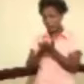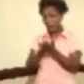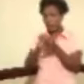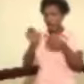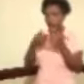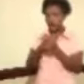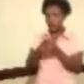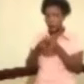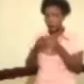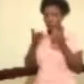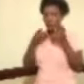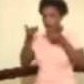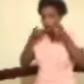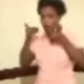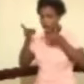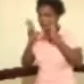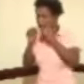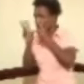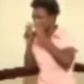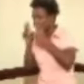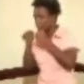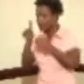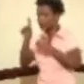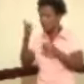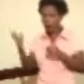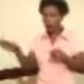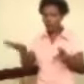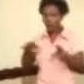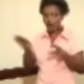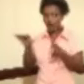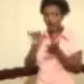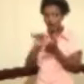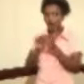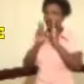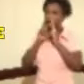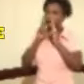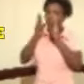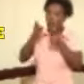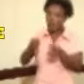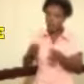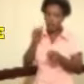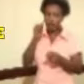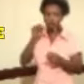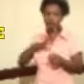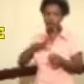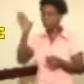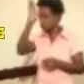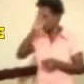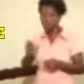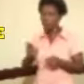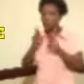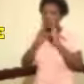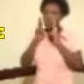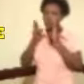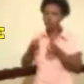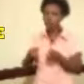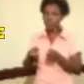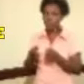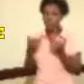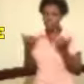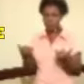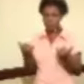discours qu'on fait. Chaque discours, ou son attaque qu'on fait contre moi. Une anecdote. Pas hein? Jamais répondre. Une anecdote. Pas jamais répondre. Non, pas des anecdotes. Une